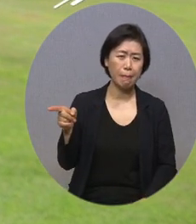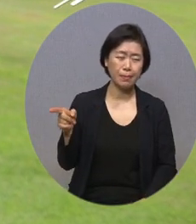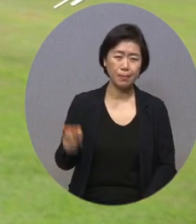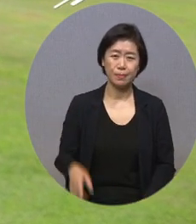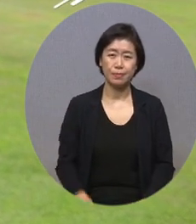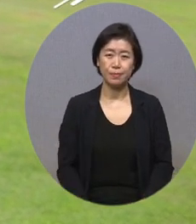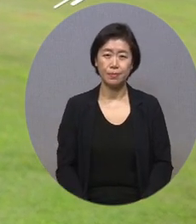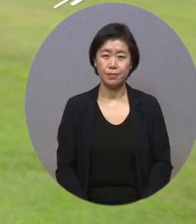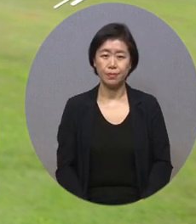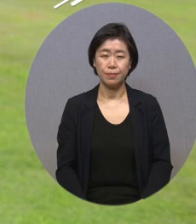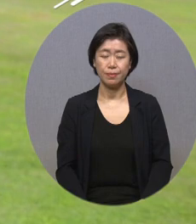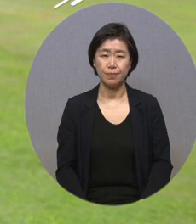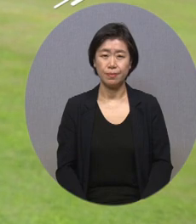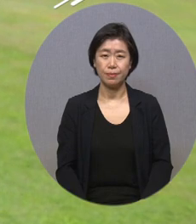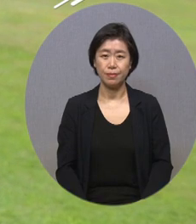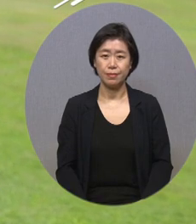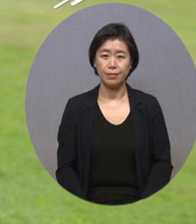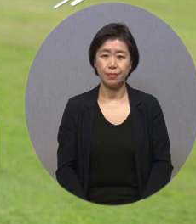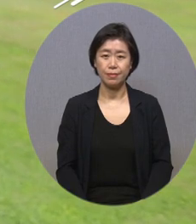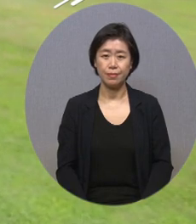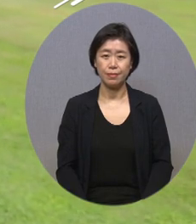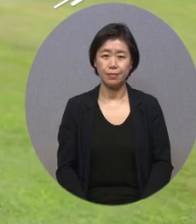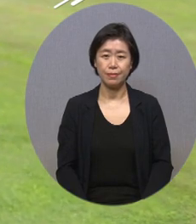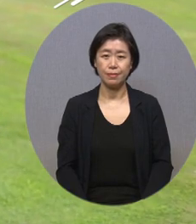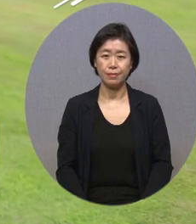나이스! 오!